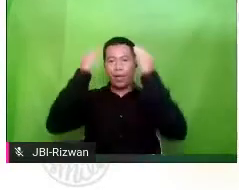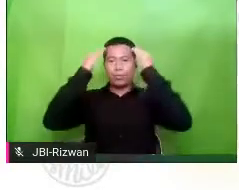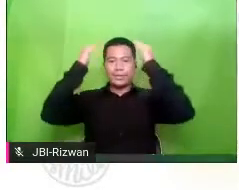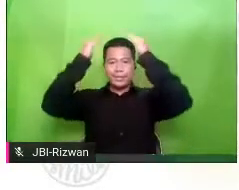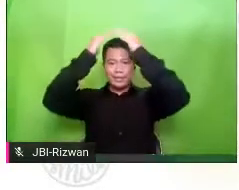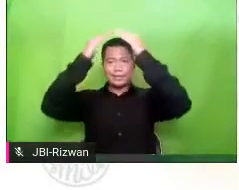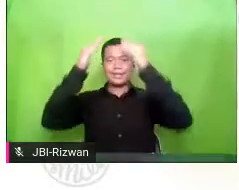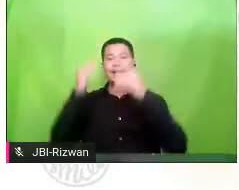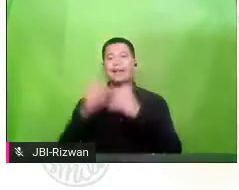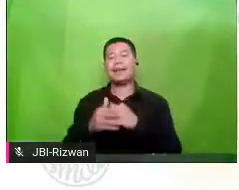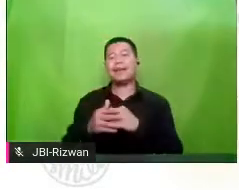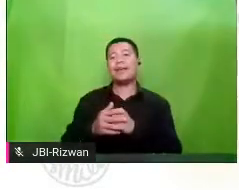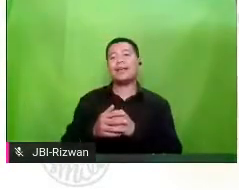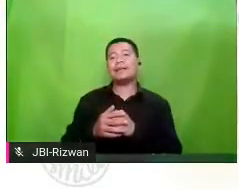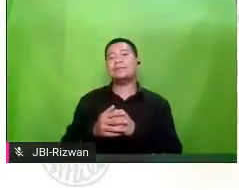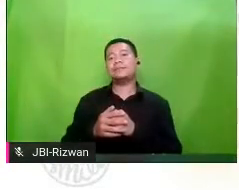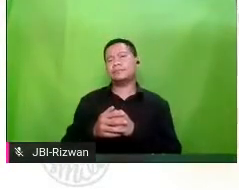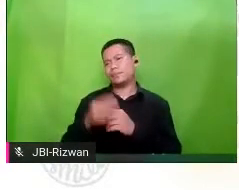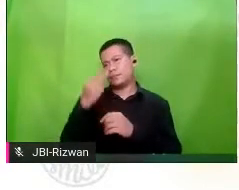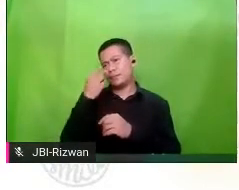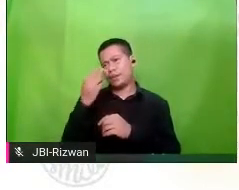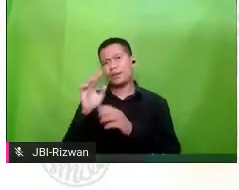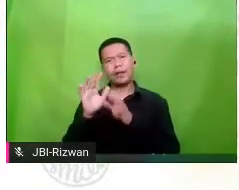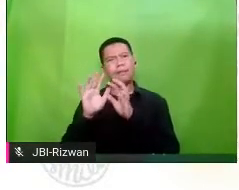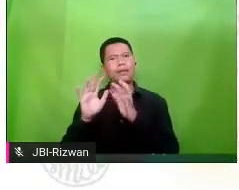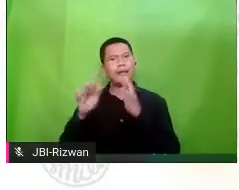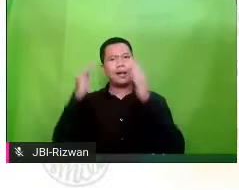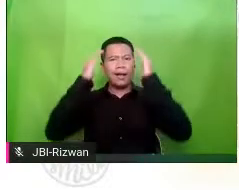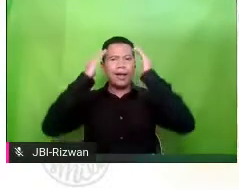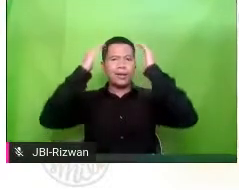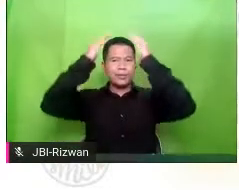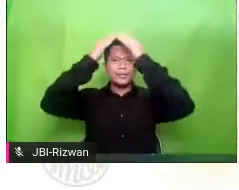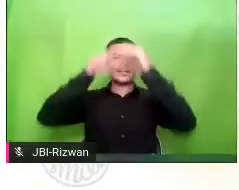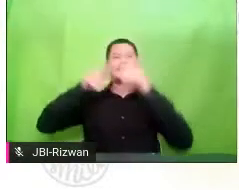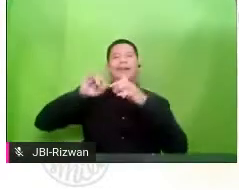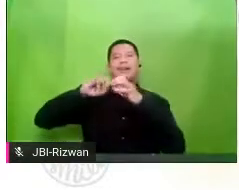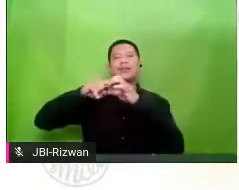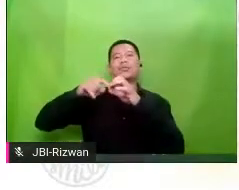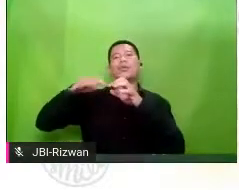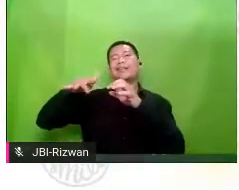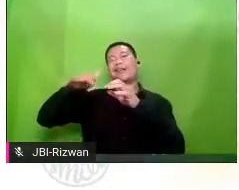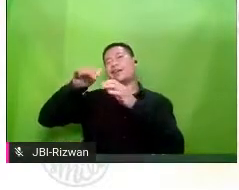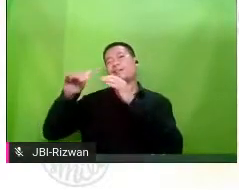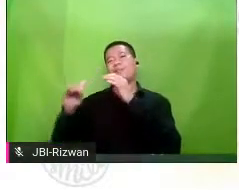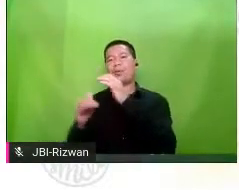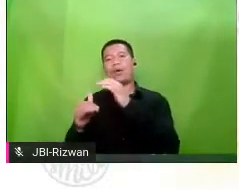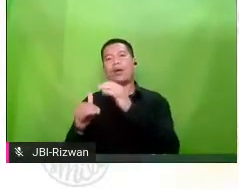dari kasus autisme ini punya IQ berada di bawah rata-rata normal.